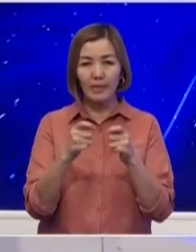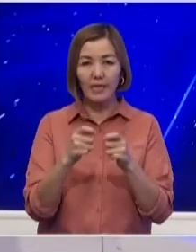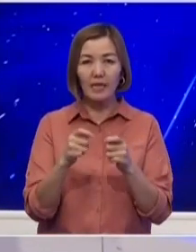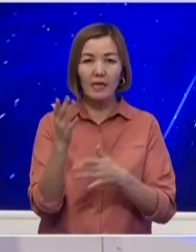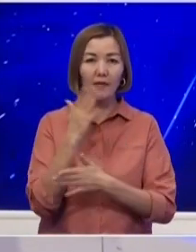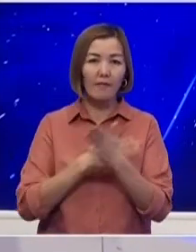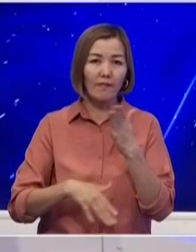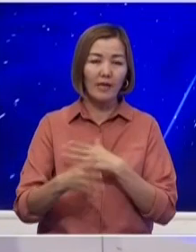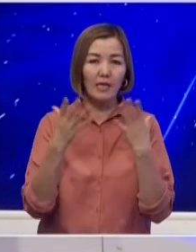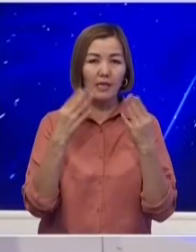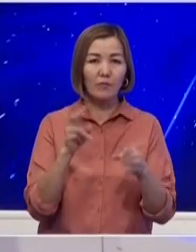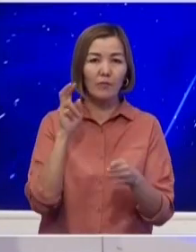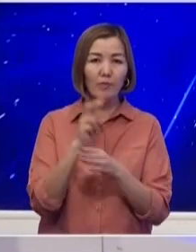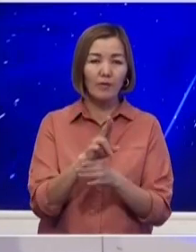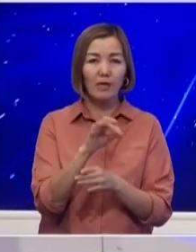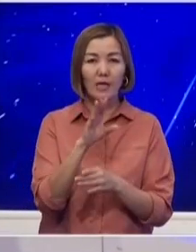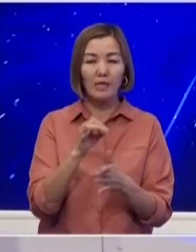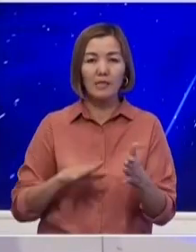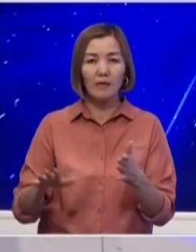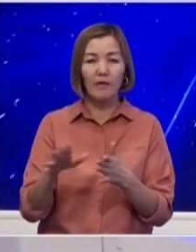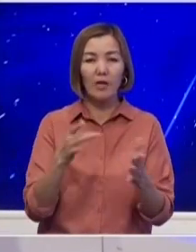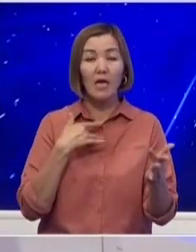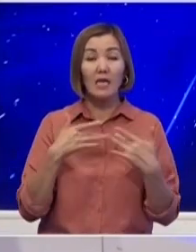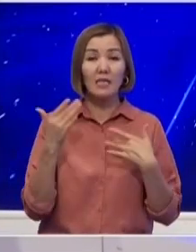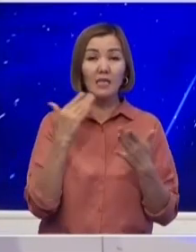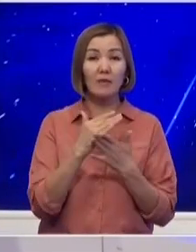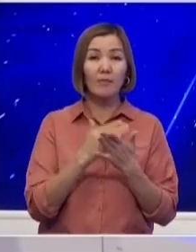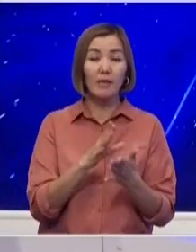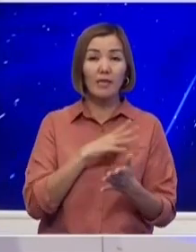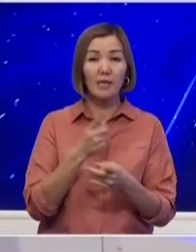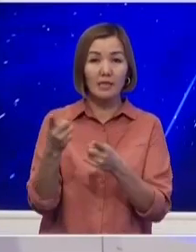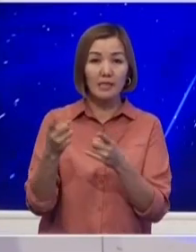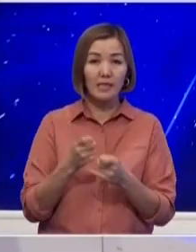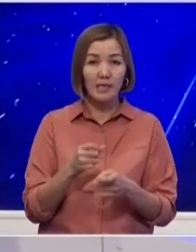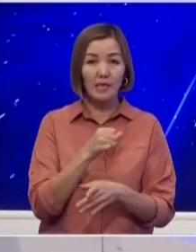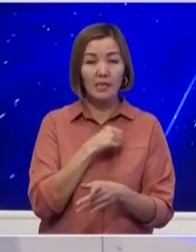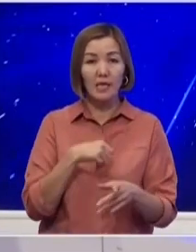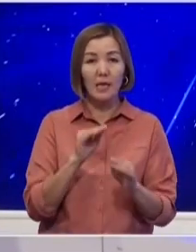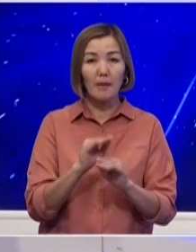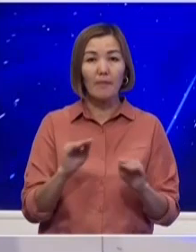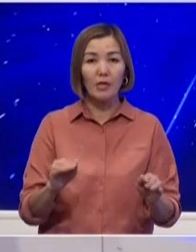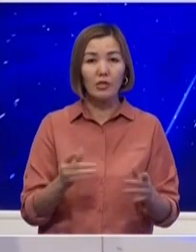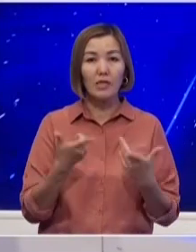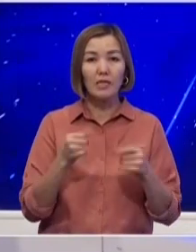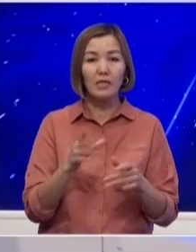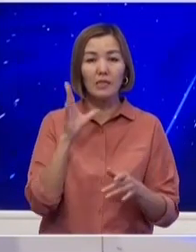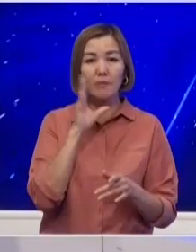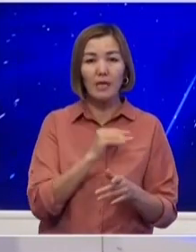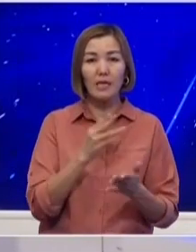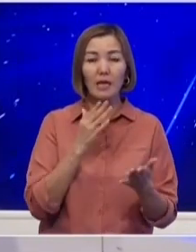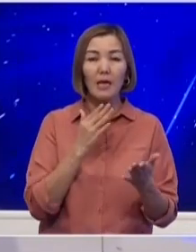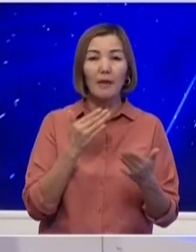дневного пребывания Каратальского района. В концертной программе были задействованы и сами особые малыши, где они смогли показать